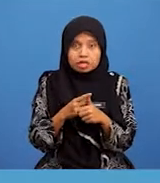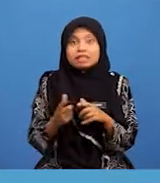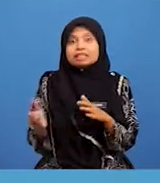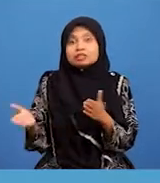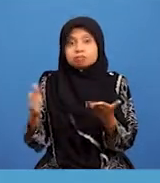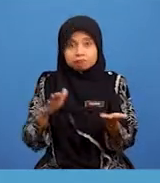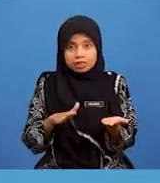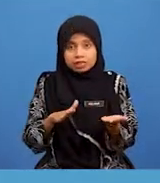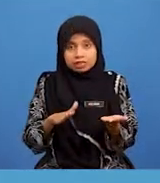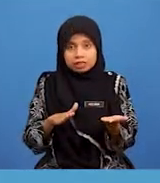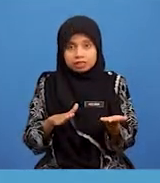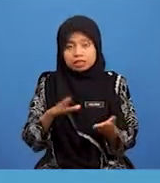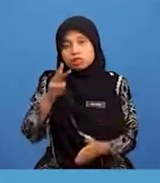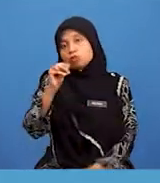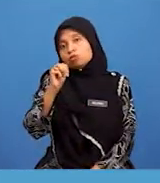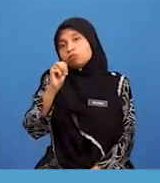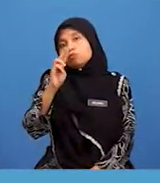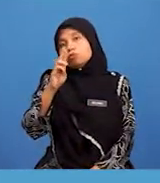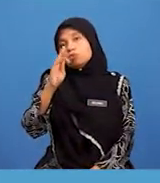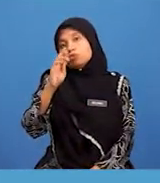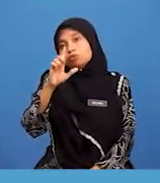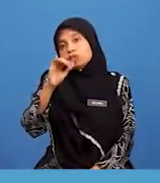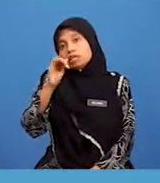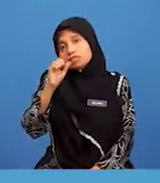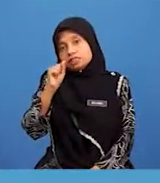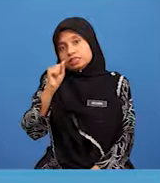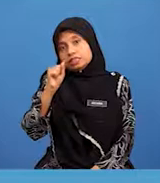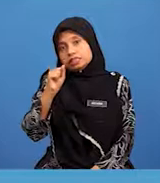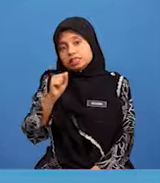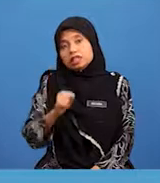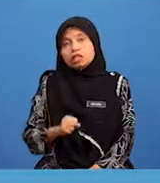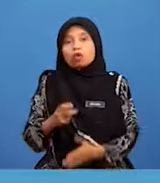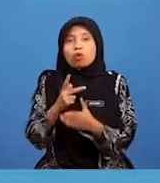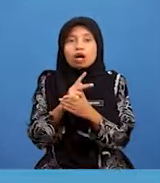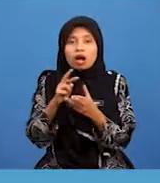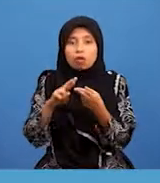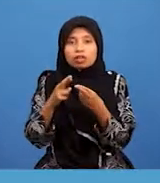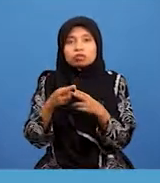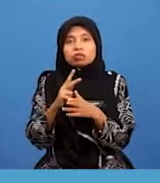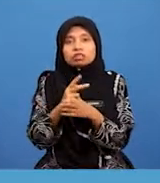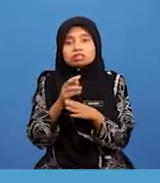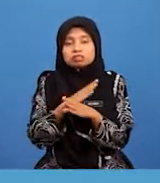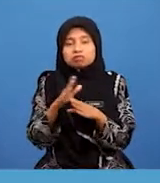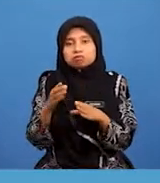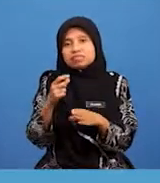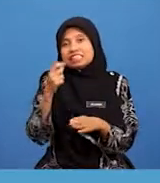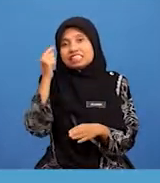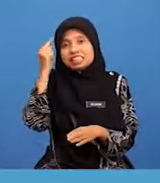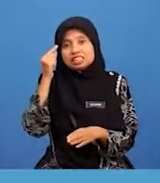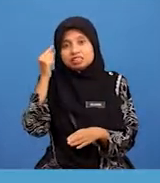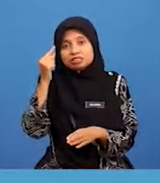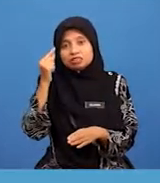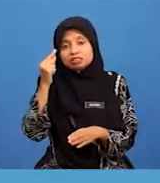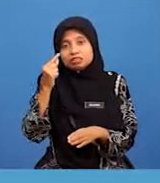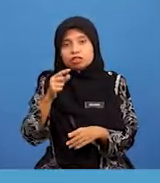kematian, muflis atau perkongsi tidak sioman. Yang kedua, persetujuan oleh semua